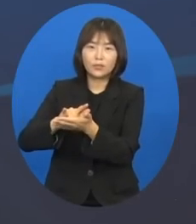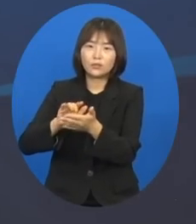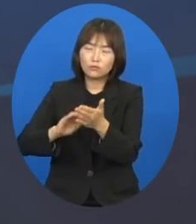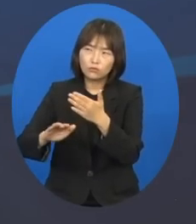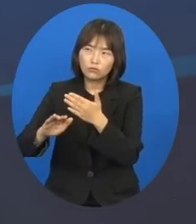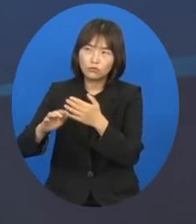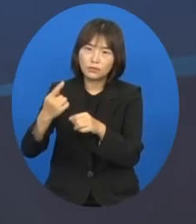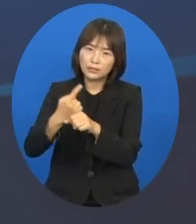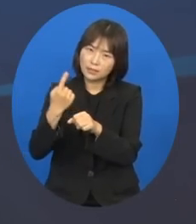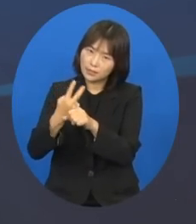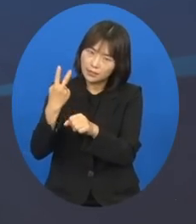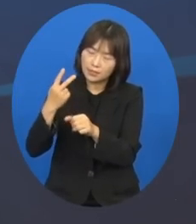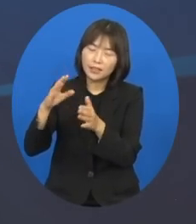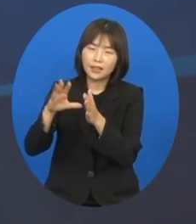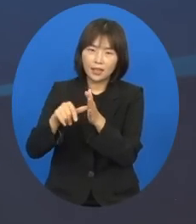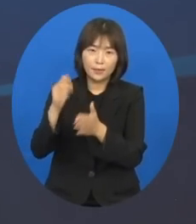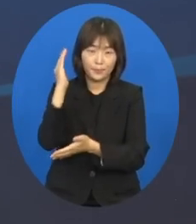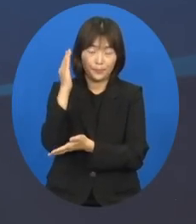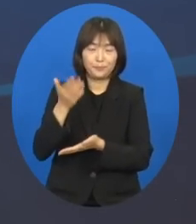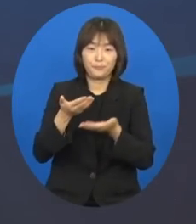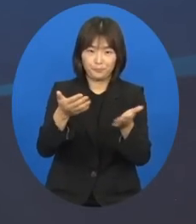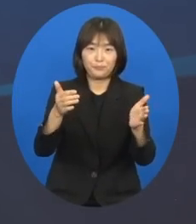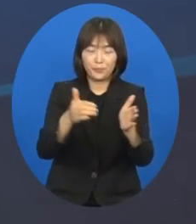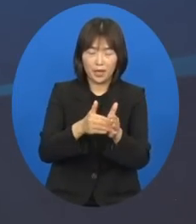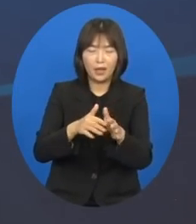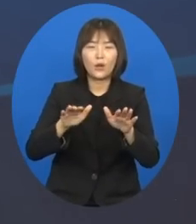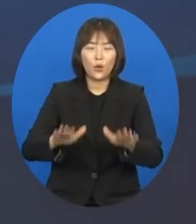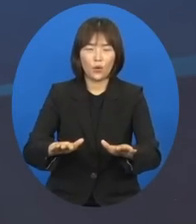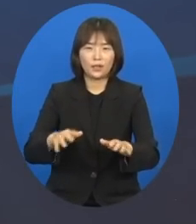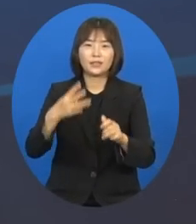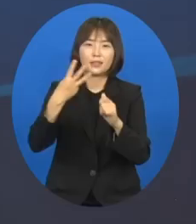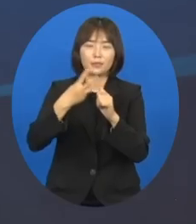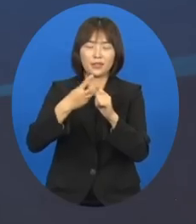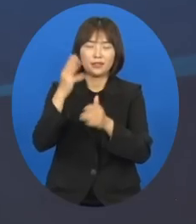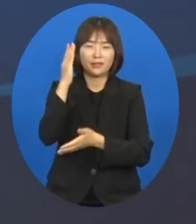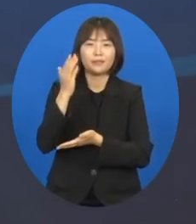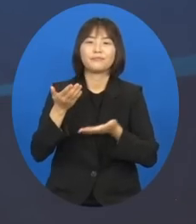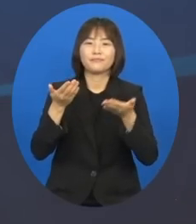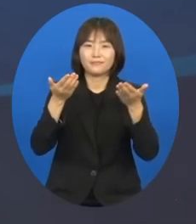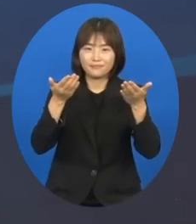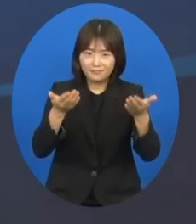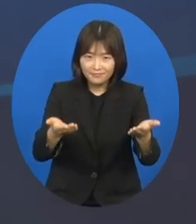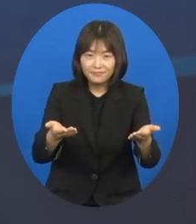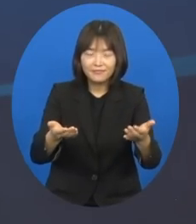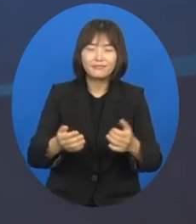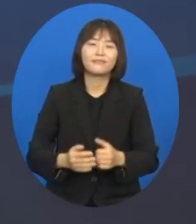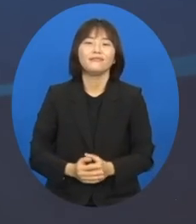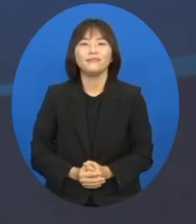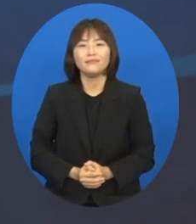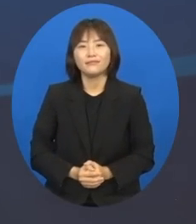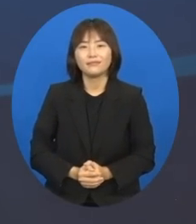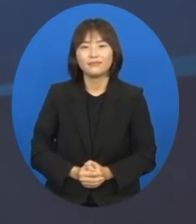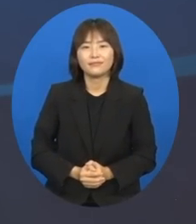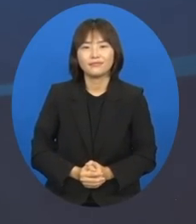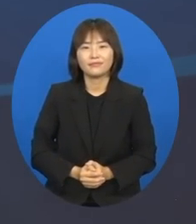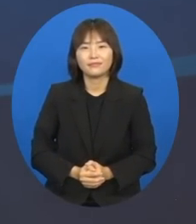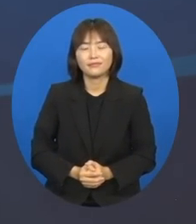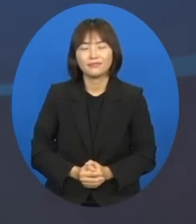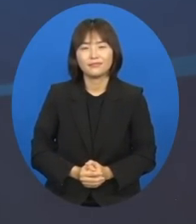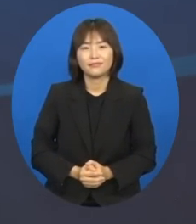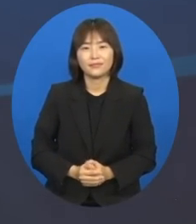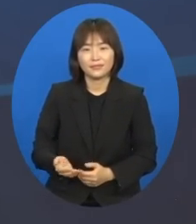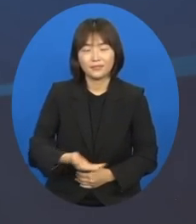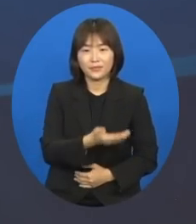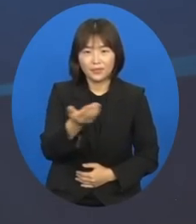또 말씀을 전하게 되었고 오늘 이렇게 세 번째 와서 또 말씀을 전하게 되다 보니까 여러분 개인적으로 제가